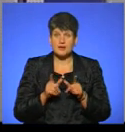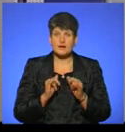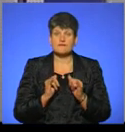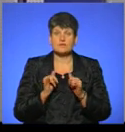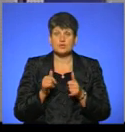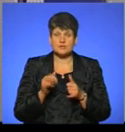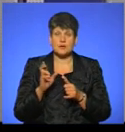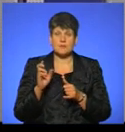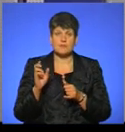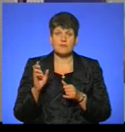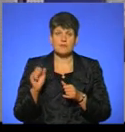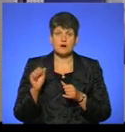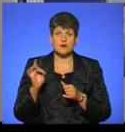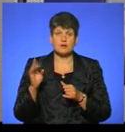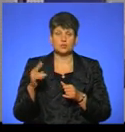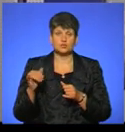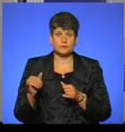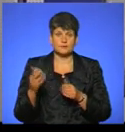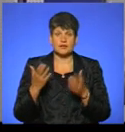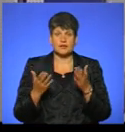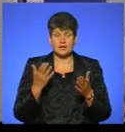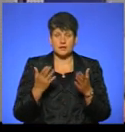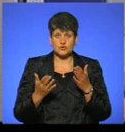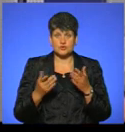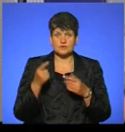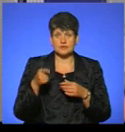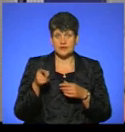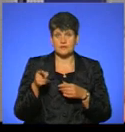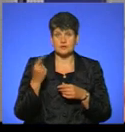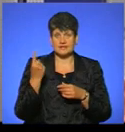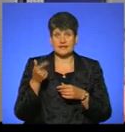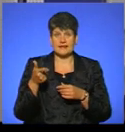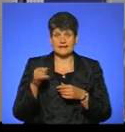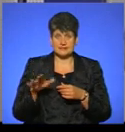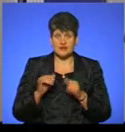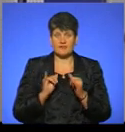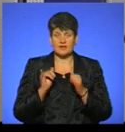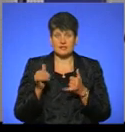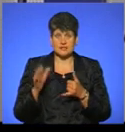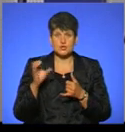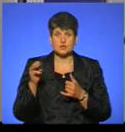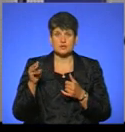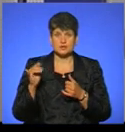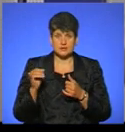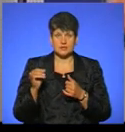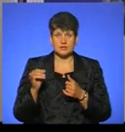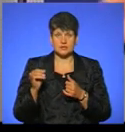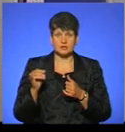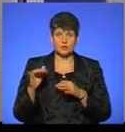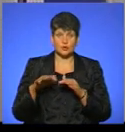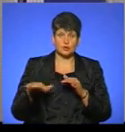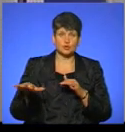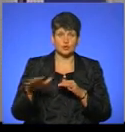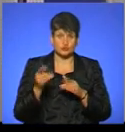Та зрозуміло, якщо там на гектар її вилити сотні тонн, то десь та й потече. І в